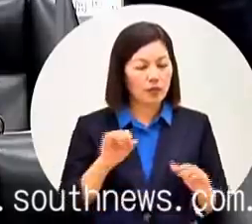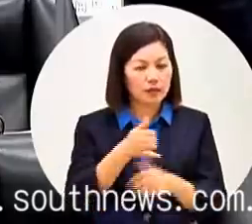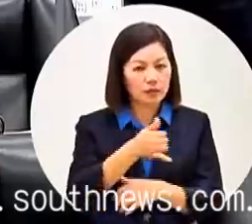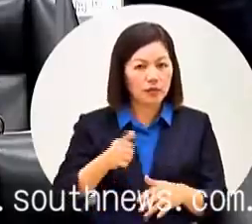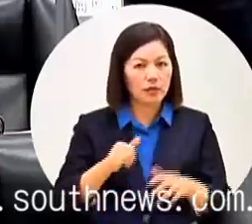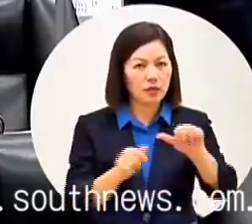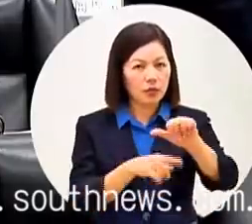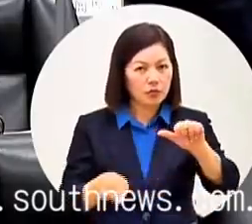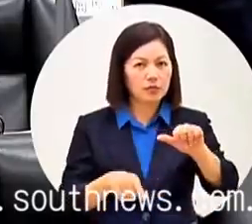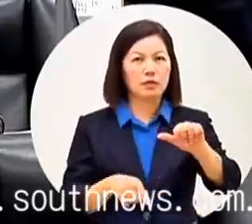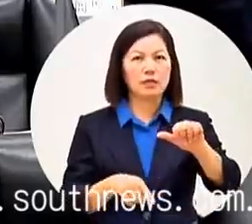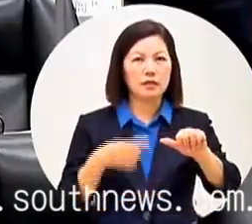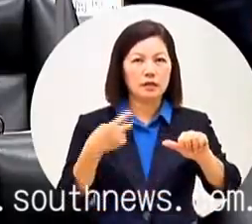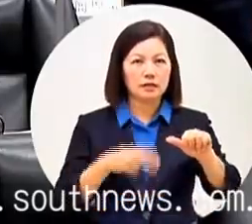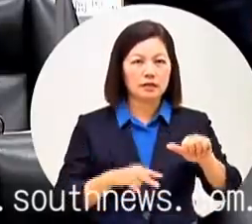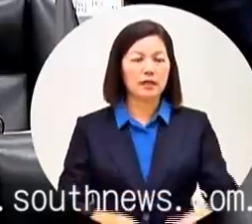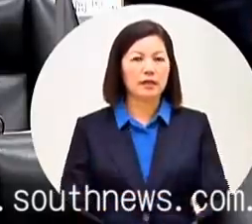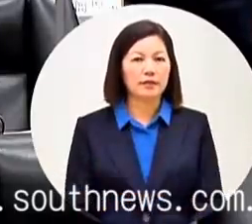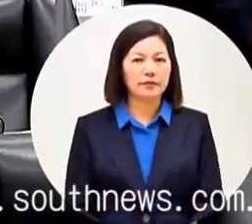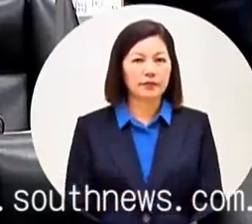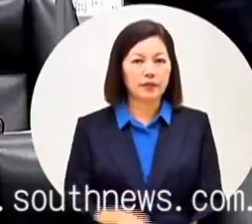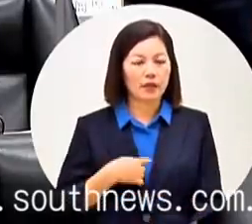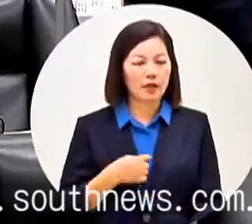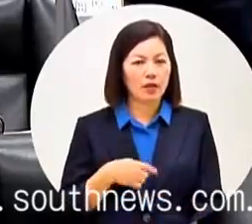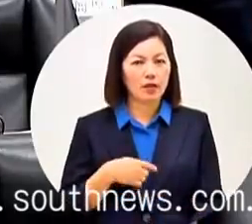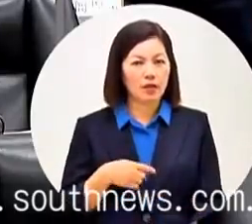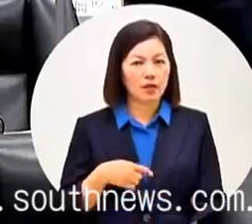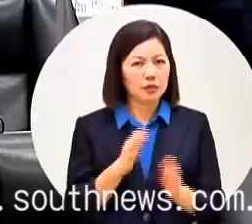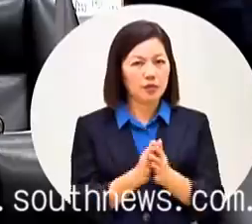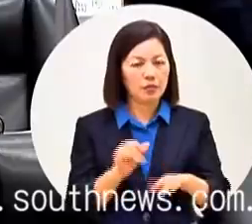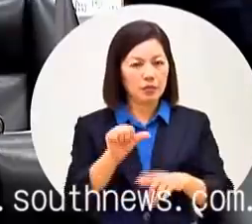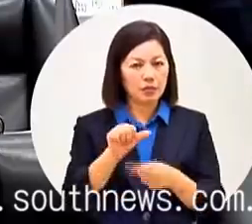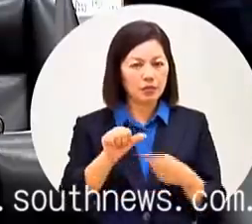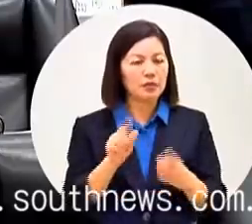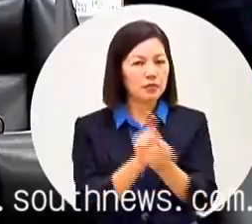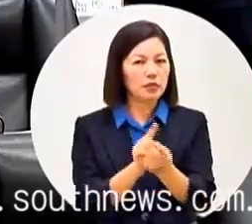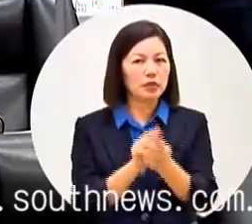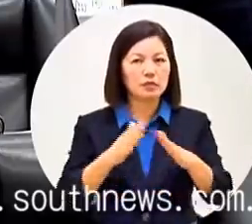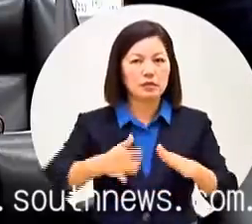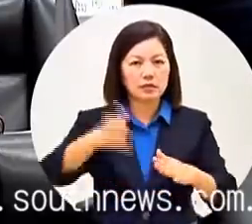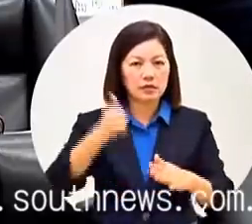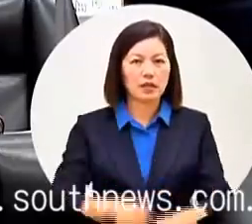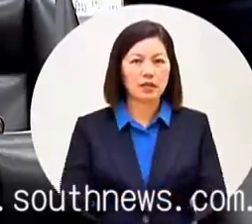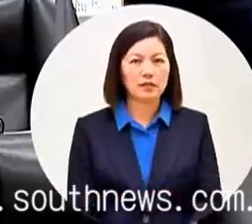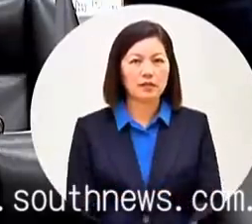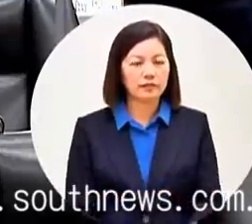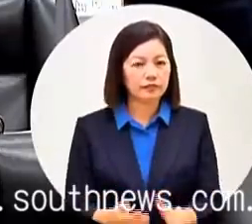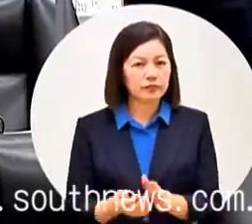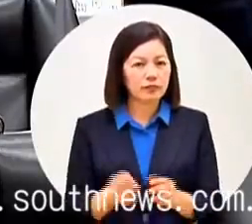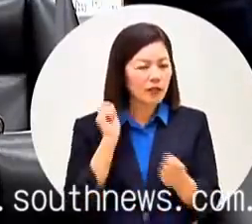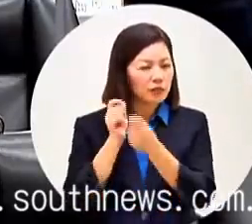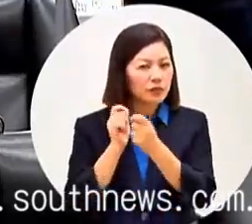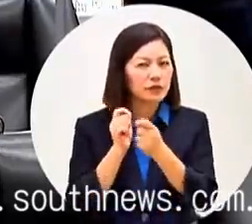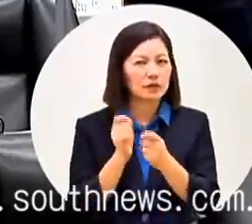员、俊宪议员、何全峰议员、李博议员，还有我敏玲，都要对市长前阵子的访中